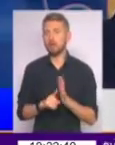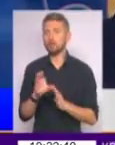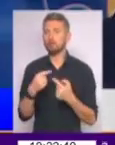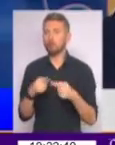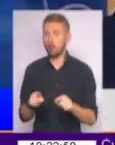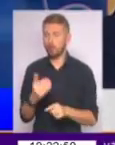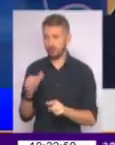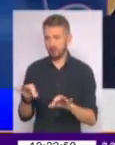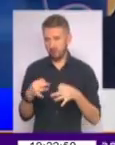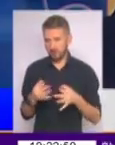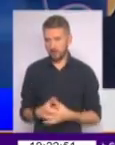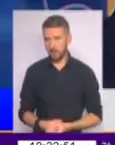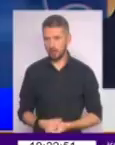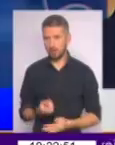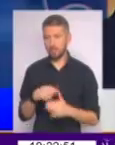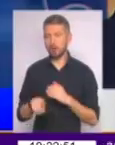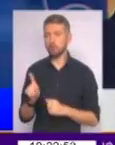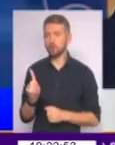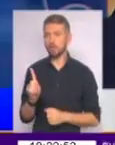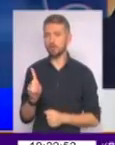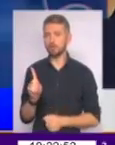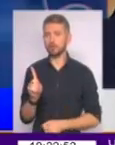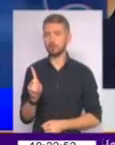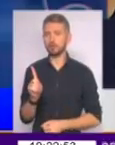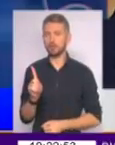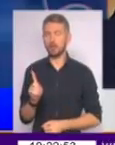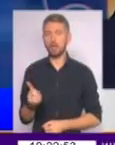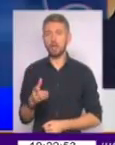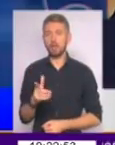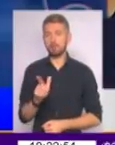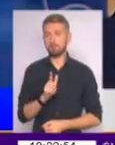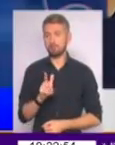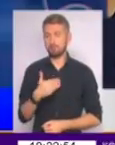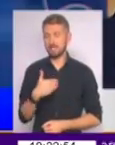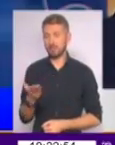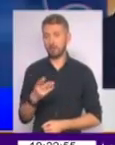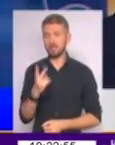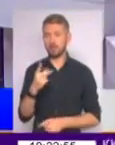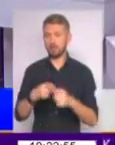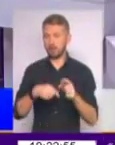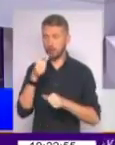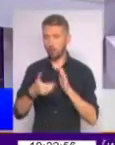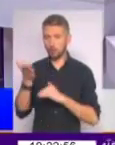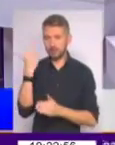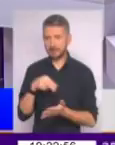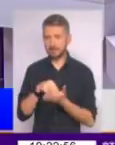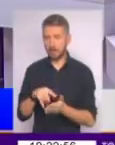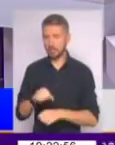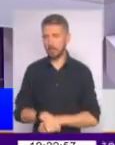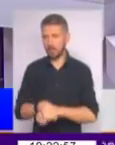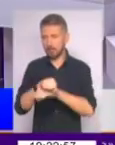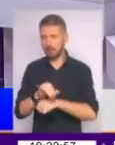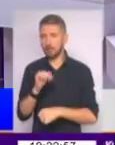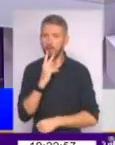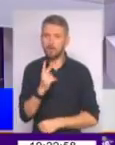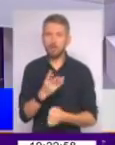з вашим дозволенням. Тому що ми з вами 2,5 роки назад стояли на Майдані і